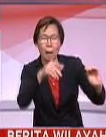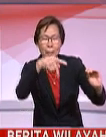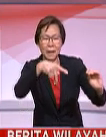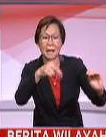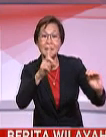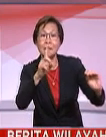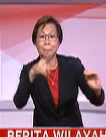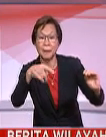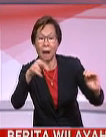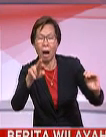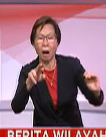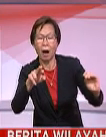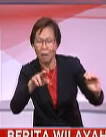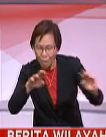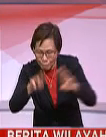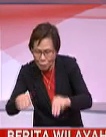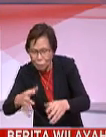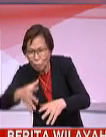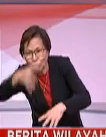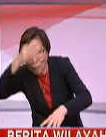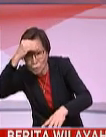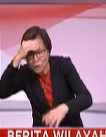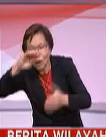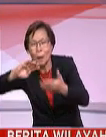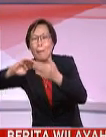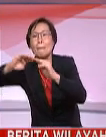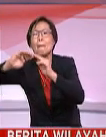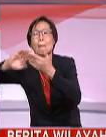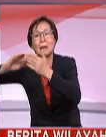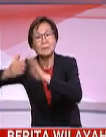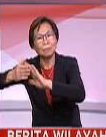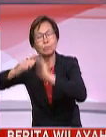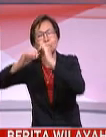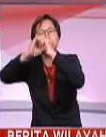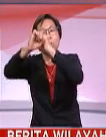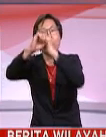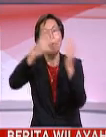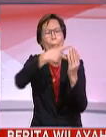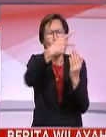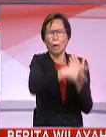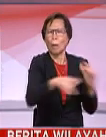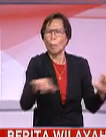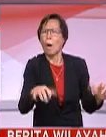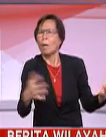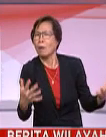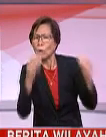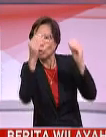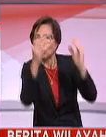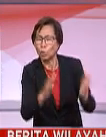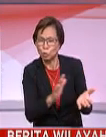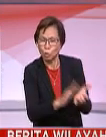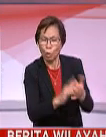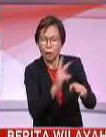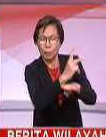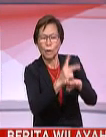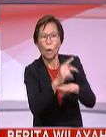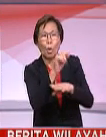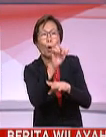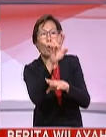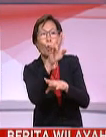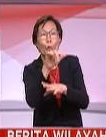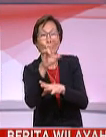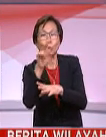PDPR sampai ke tangan pelajar masyarakat orang asli. Inisiatif itu diambil guru-guru Sekolah Kebangsaan Ulu